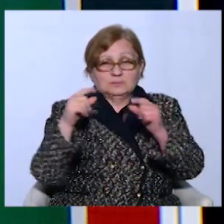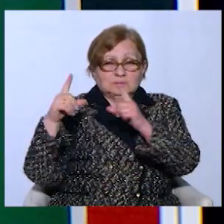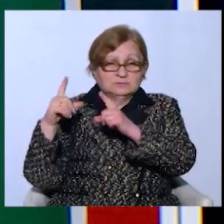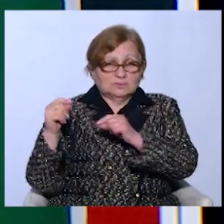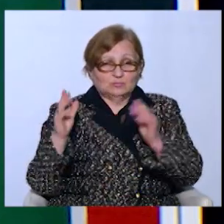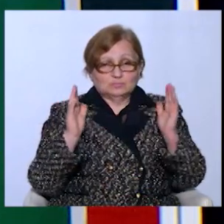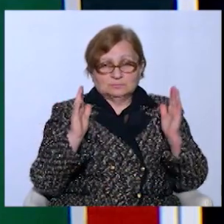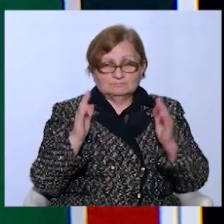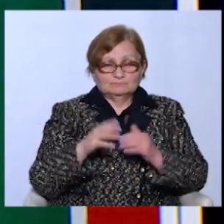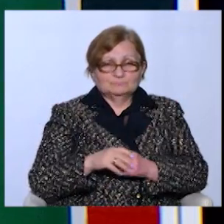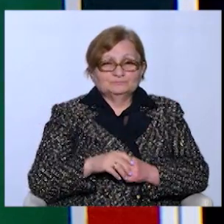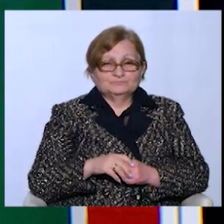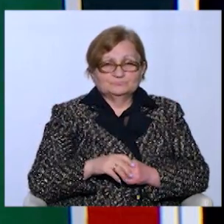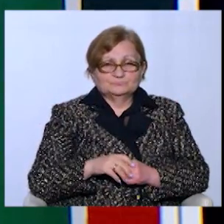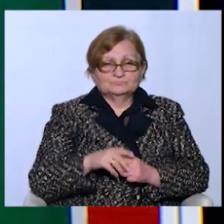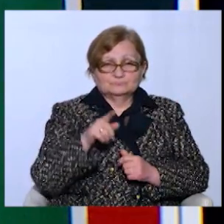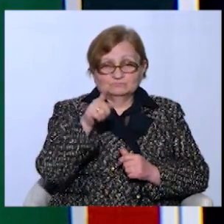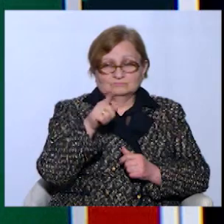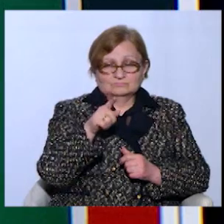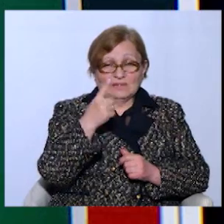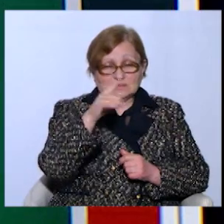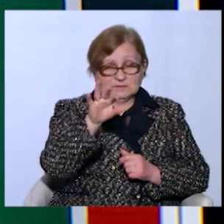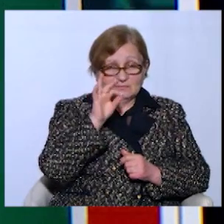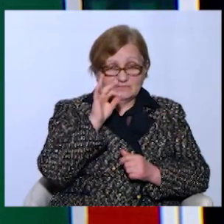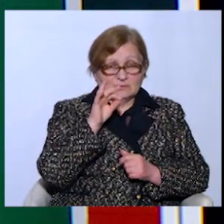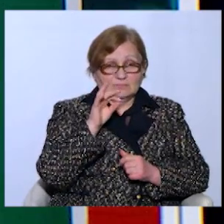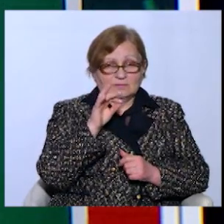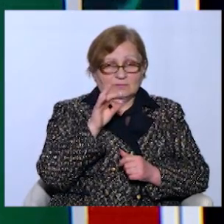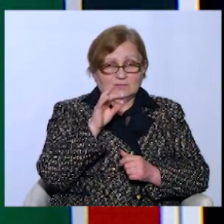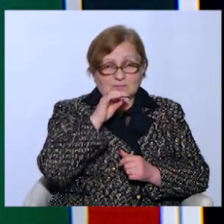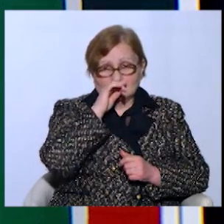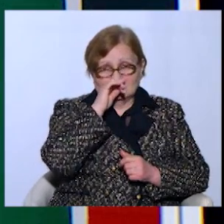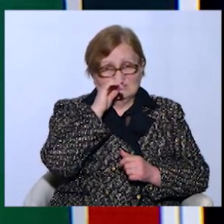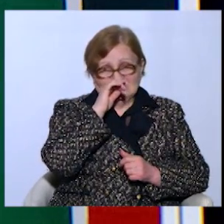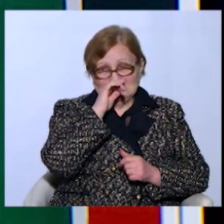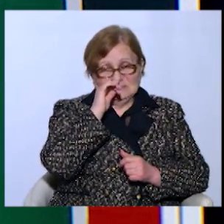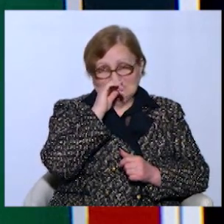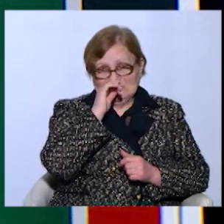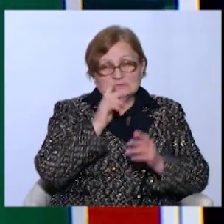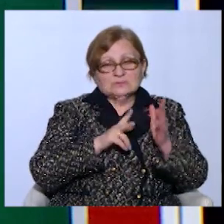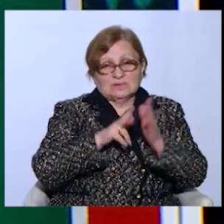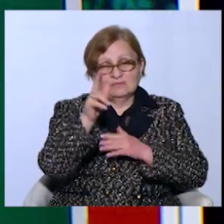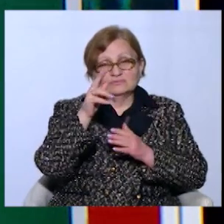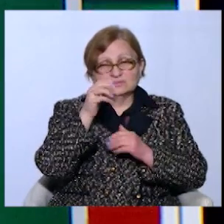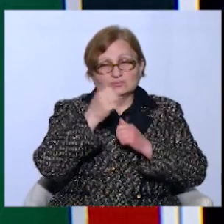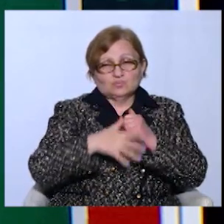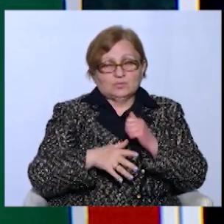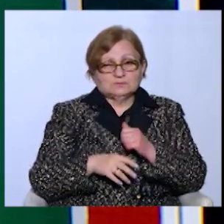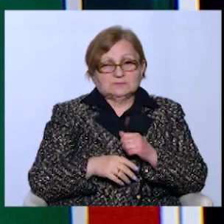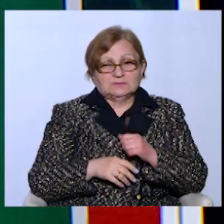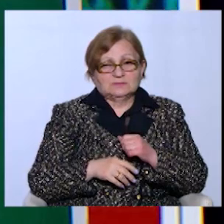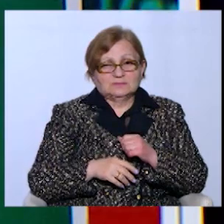დიდი. ახლა ერთ-ერთ სამკუთხედს ვიღებ და აი ასე შუაზე გავჭრი და